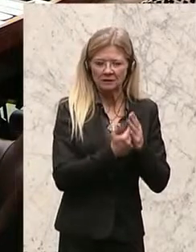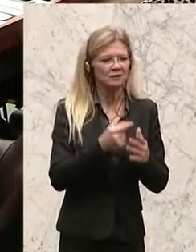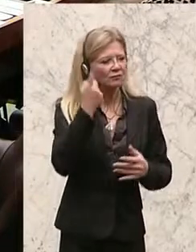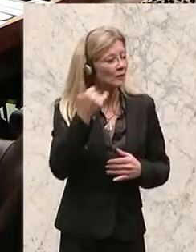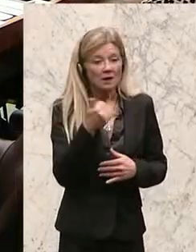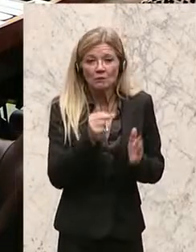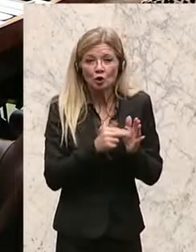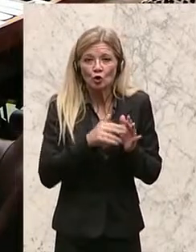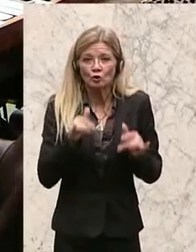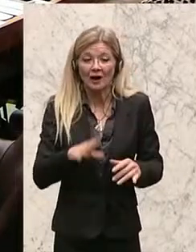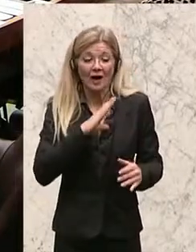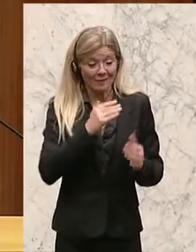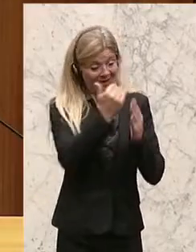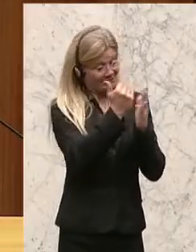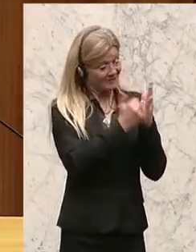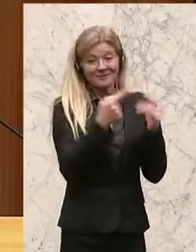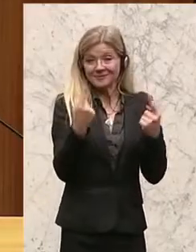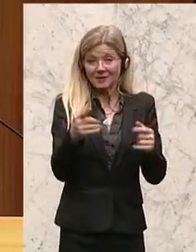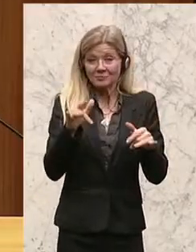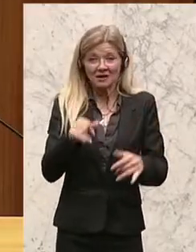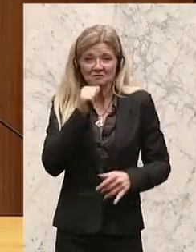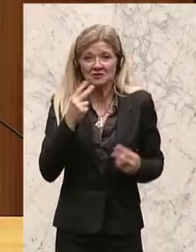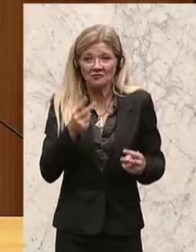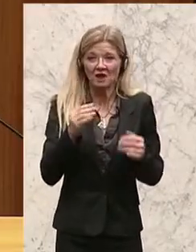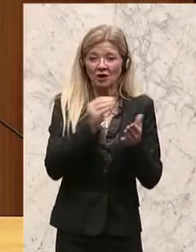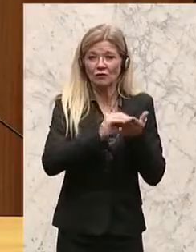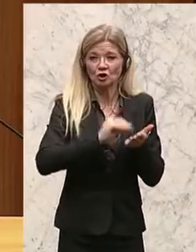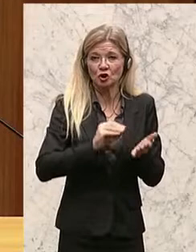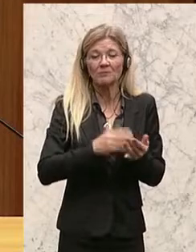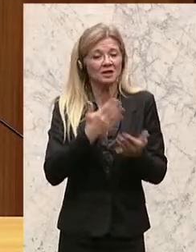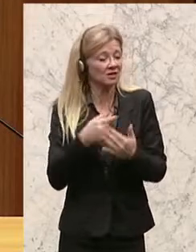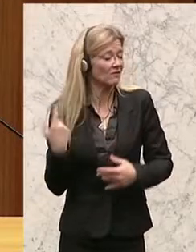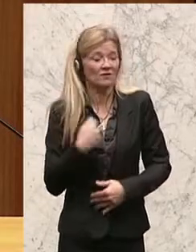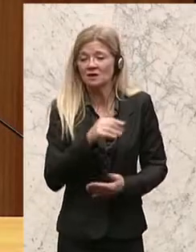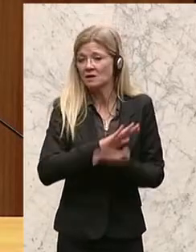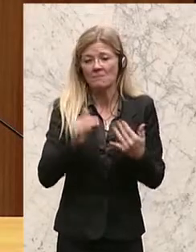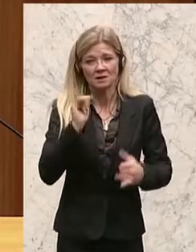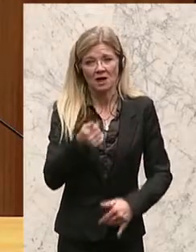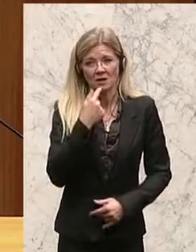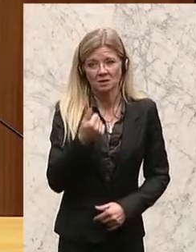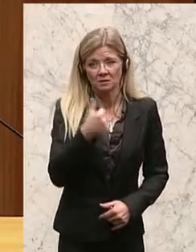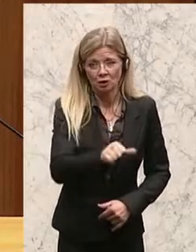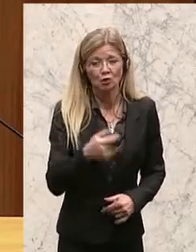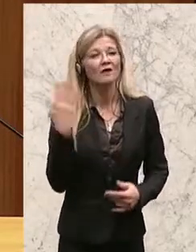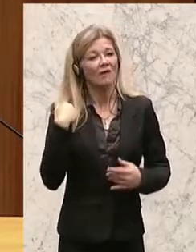eigentlich das Papier nicht wert ist, auf dem es steht. Und daher haben wir auch nicht zugestimmt. Und wir haben das auch immer begründet. Nämlich